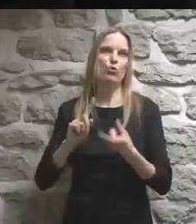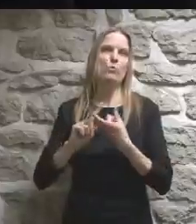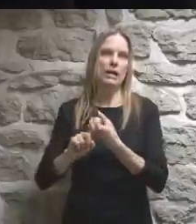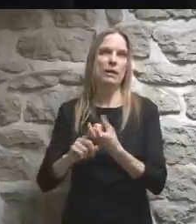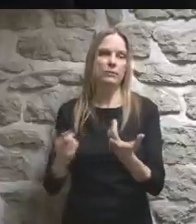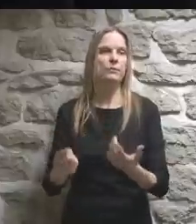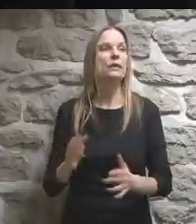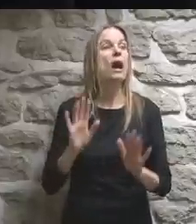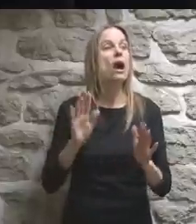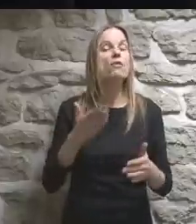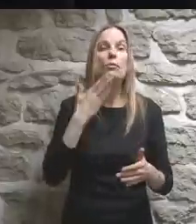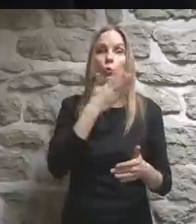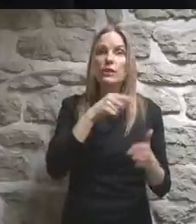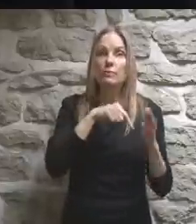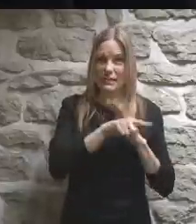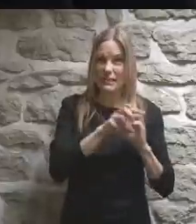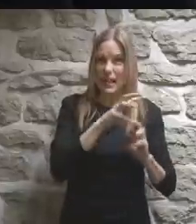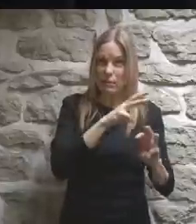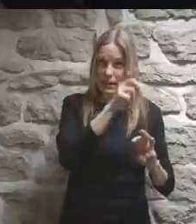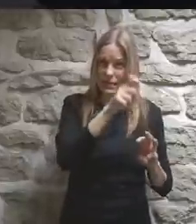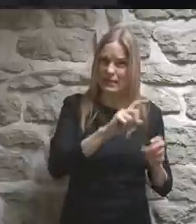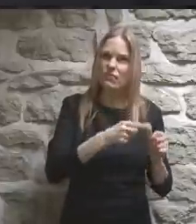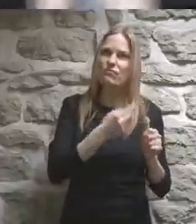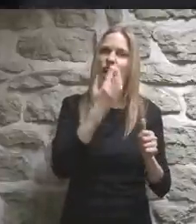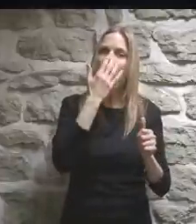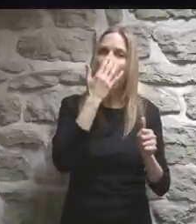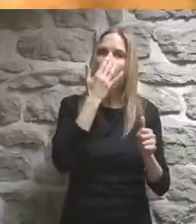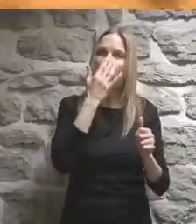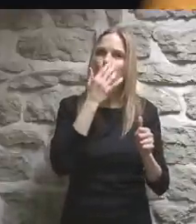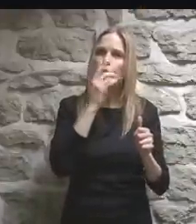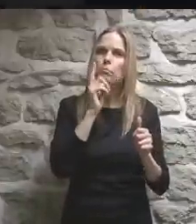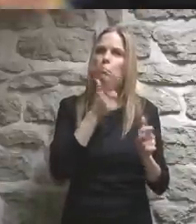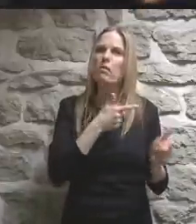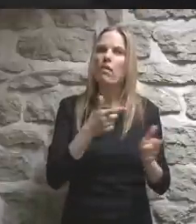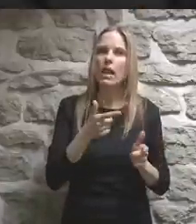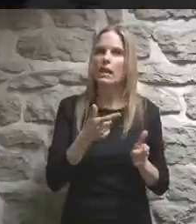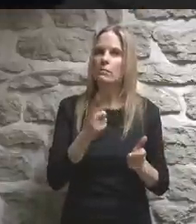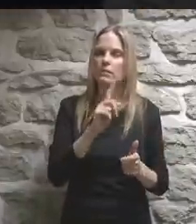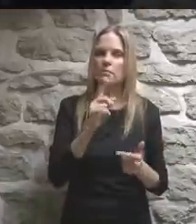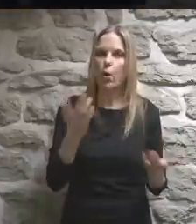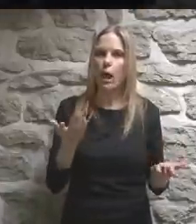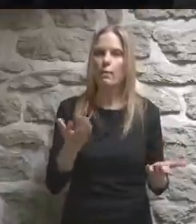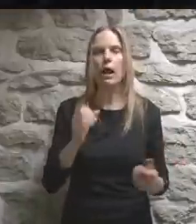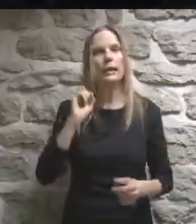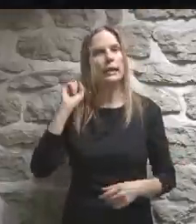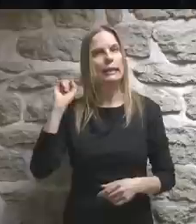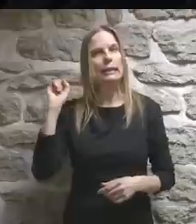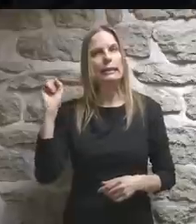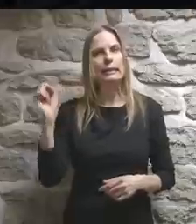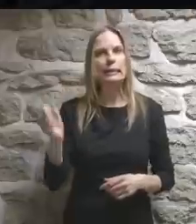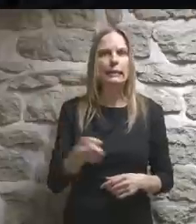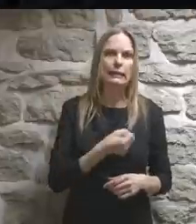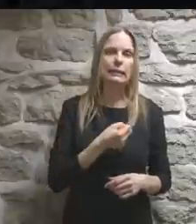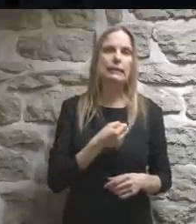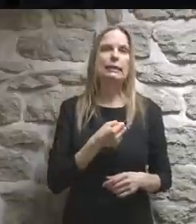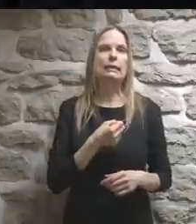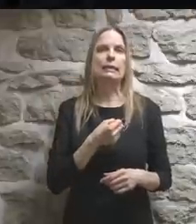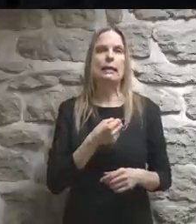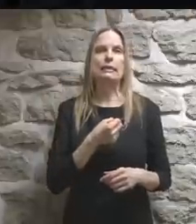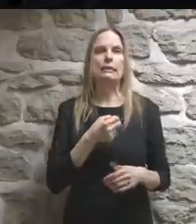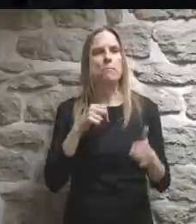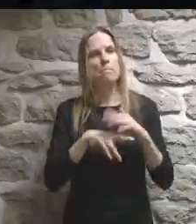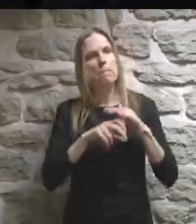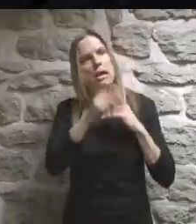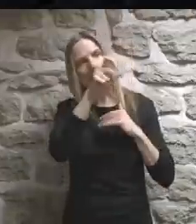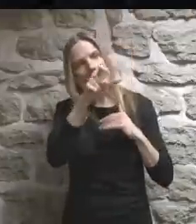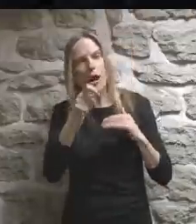Kas ma tohin ka siseministrilt küsida, et mis on need arvud, milleks me valmis oleme? Mis on selline kiiresti skaleeritav põgenike